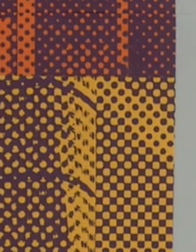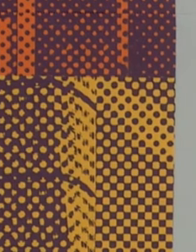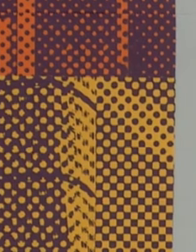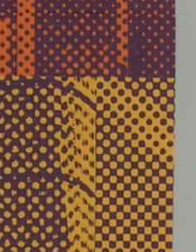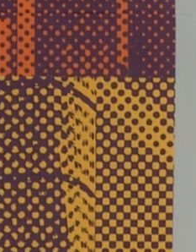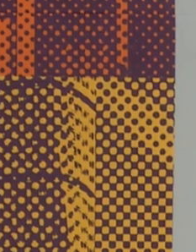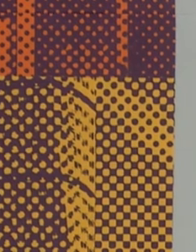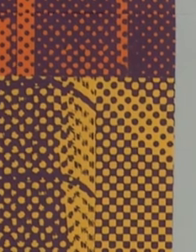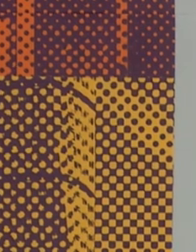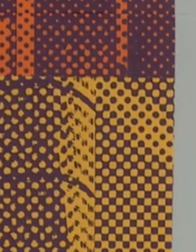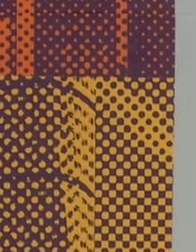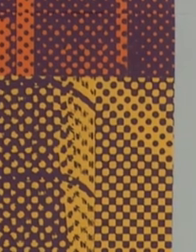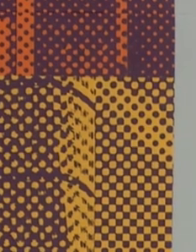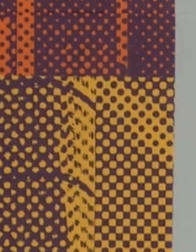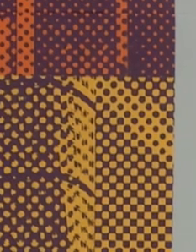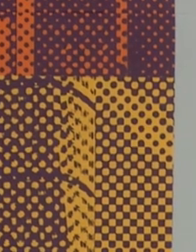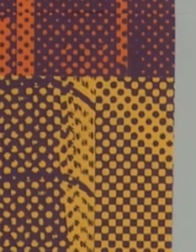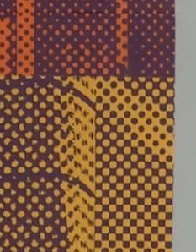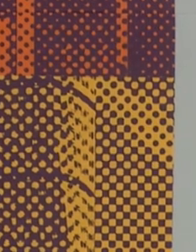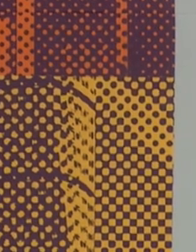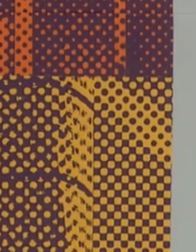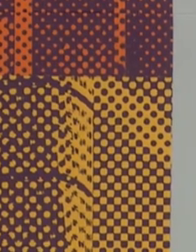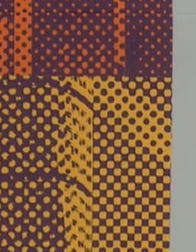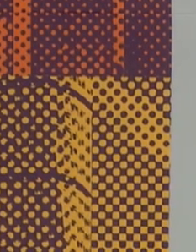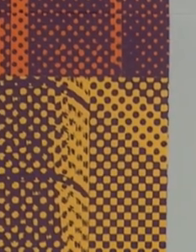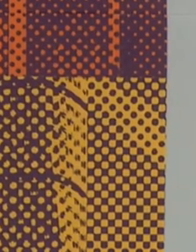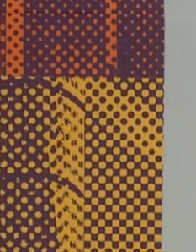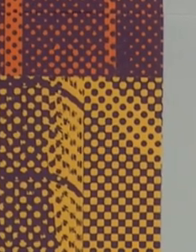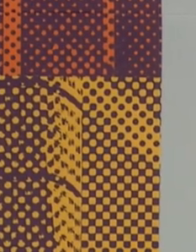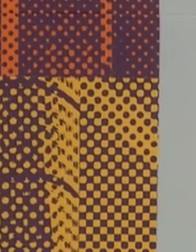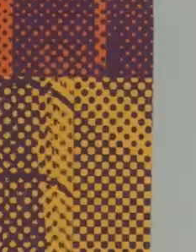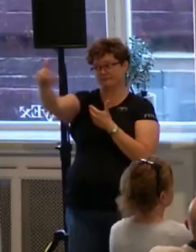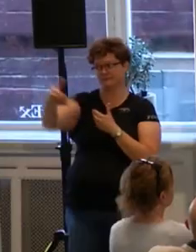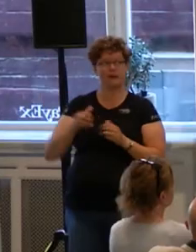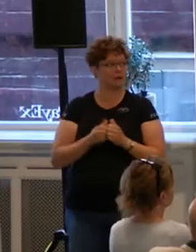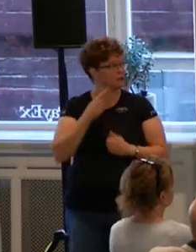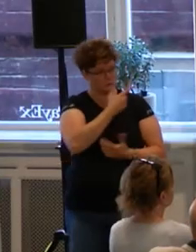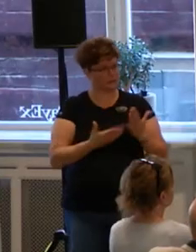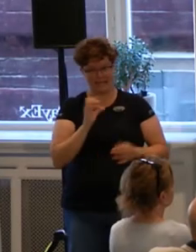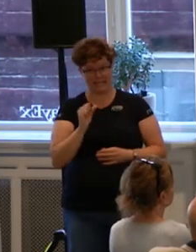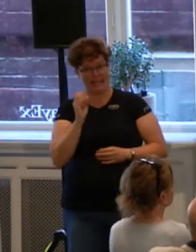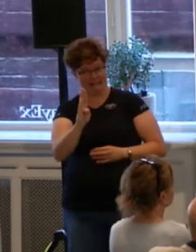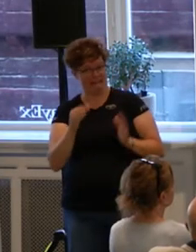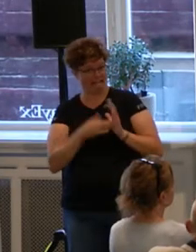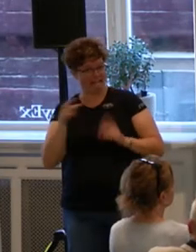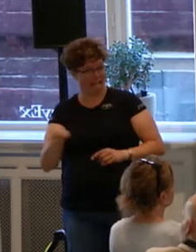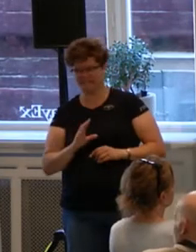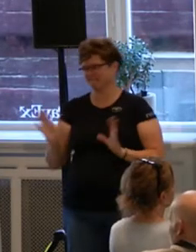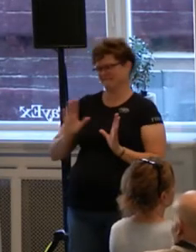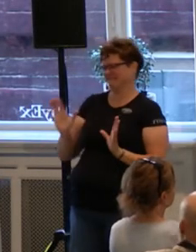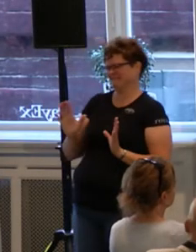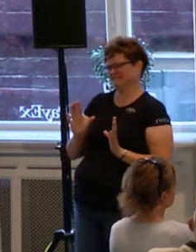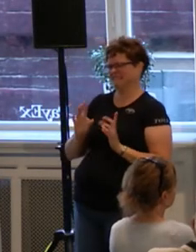år då. Och det är väl så långsiktigt man kan vara i statlig. Men du ska inte bli generaldirektör för den myndigheten då? Det